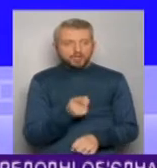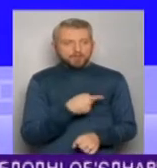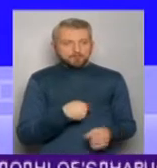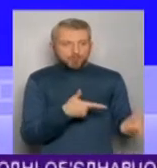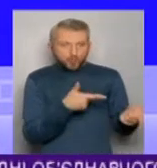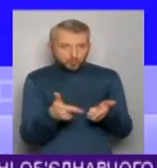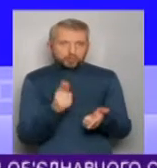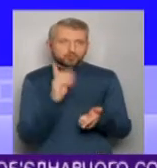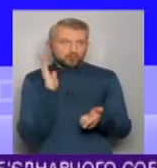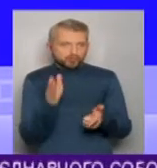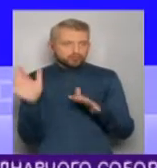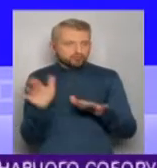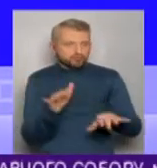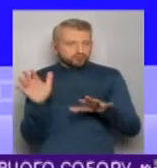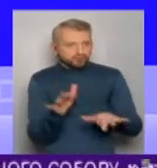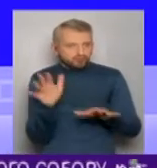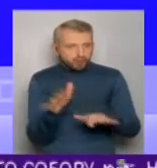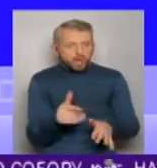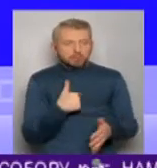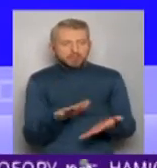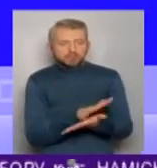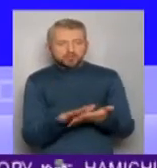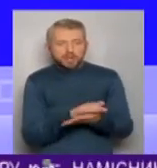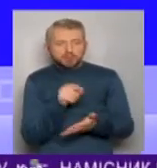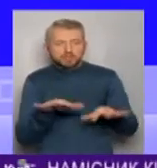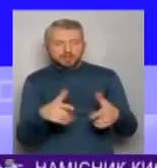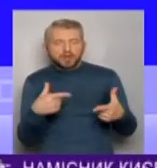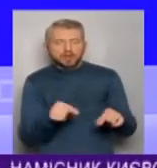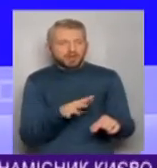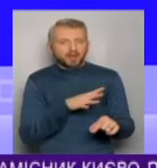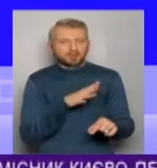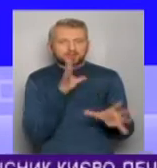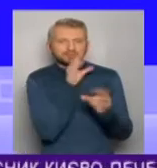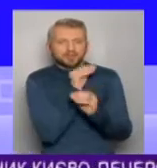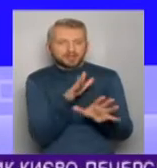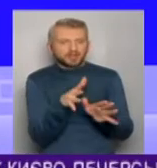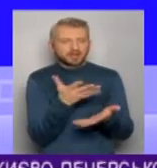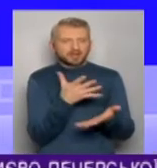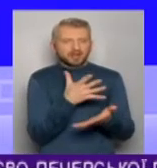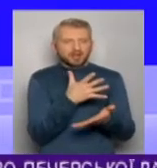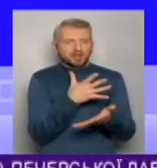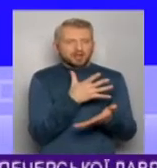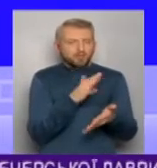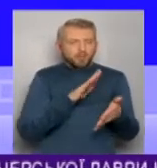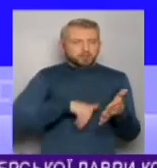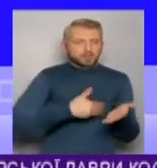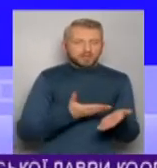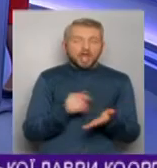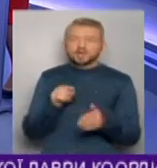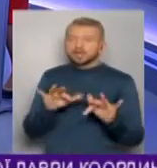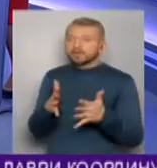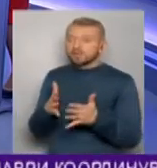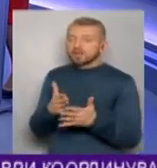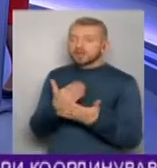буде продовжуватись. Ми зараз підчищаємо ті місця, де, можливо, були допущені якісь прогалини. І вони... от в цих випадках куди